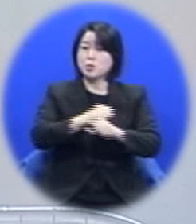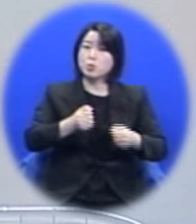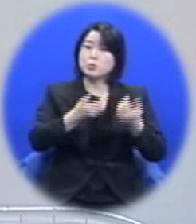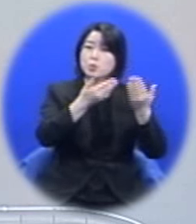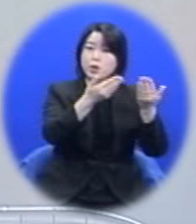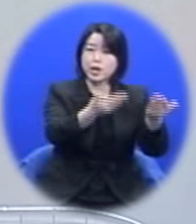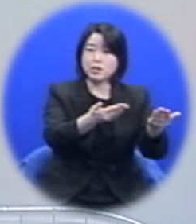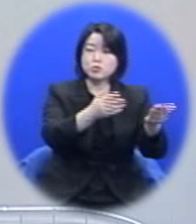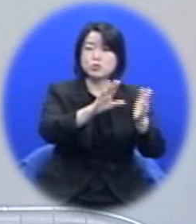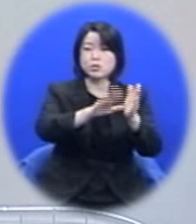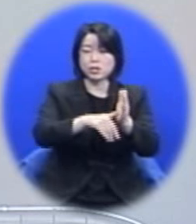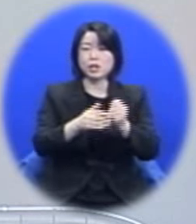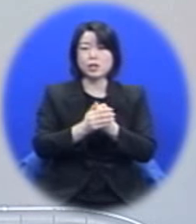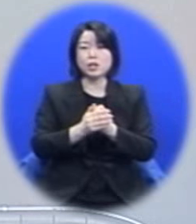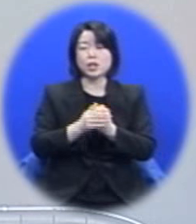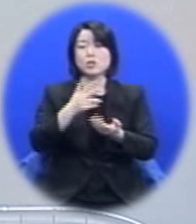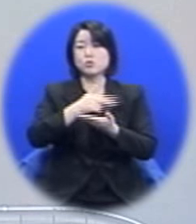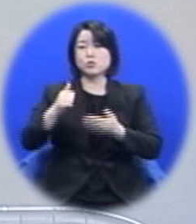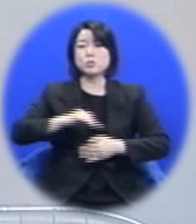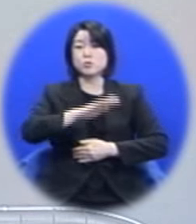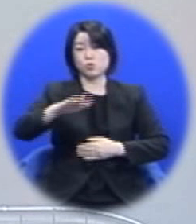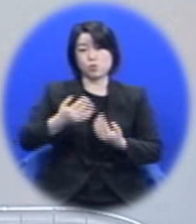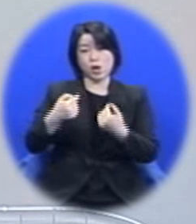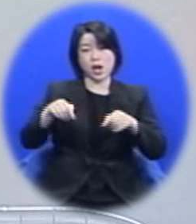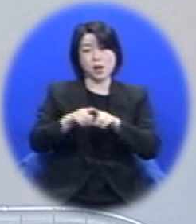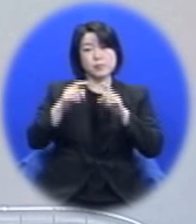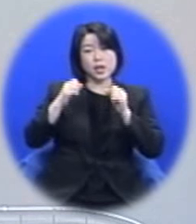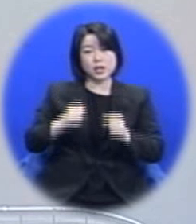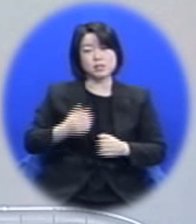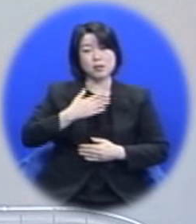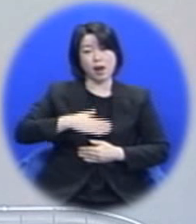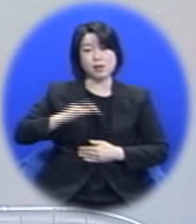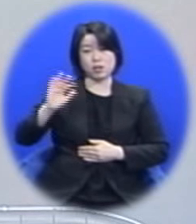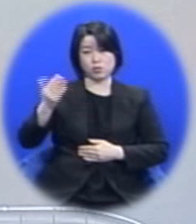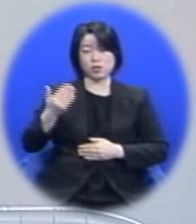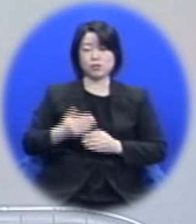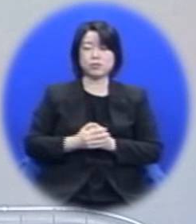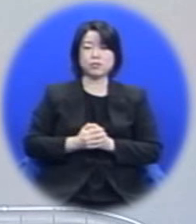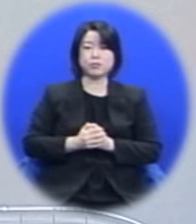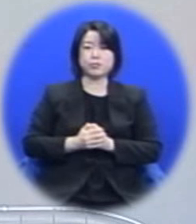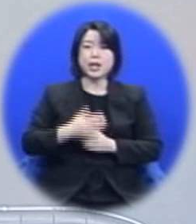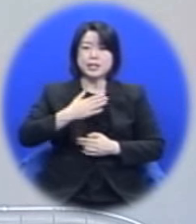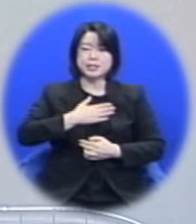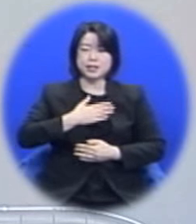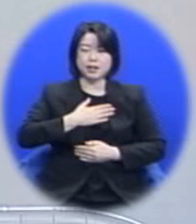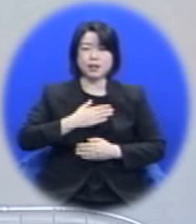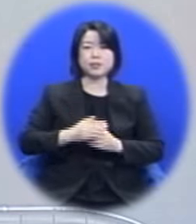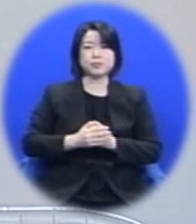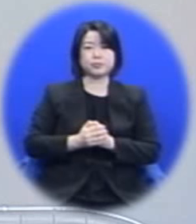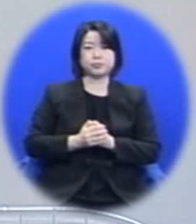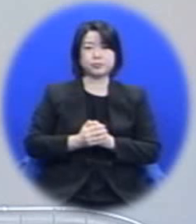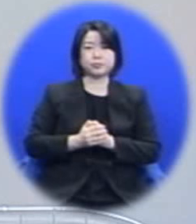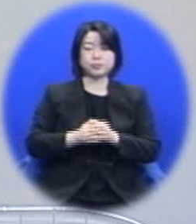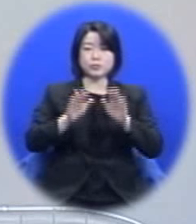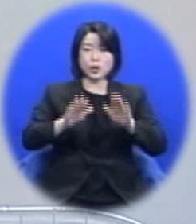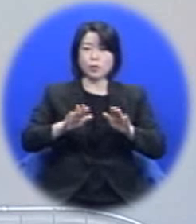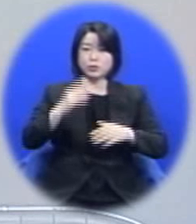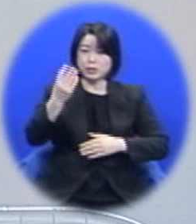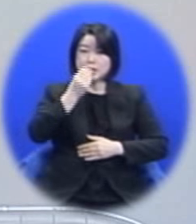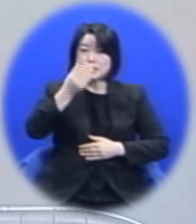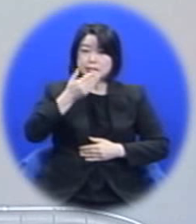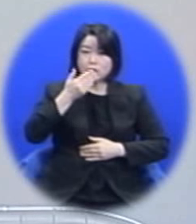용서하면서 주님이 우리와 함께 계신 것을 알게 되는 거예요. 제가 오늘도